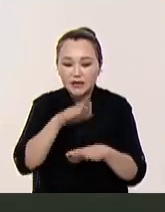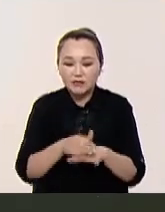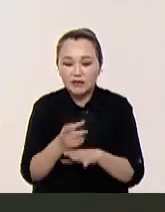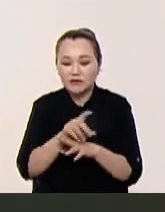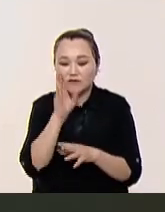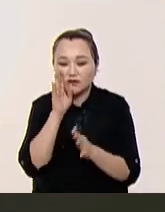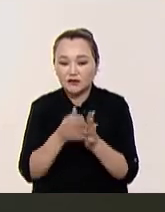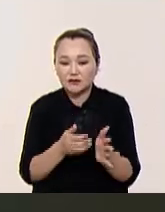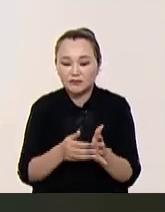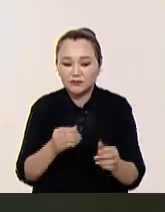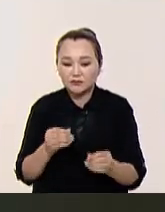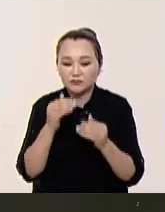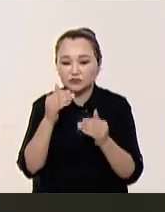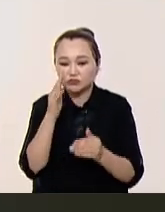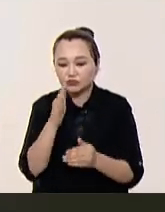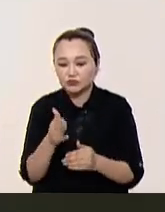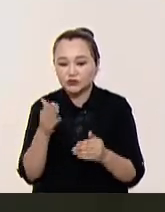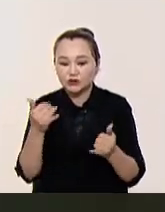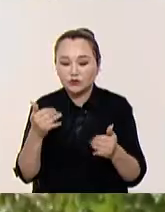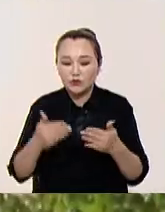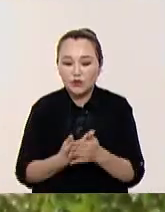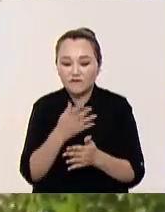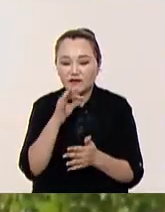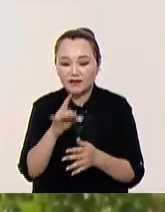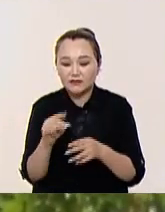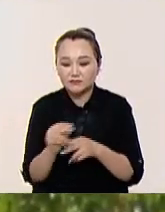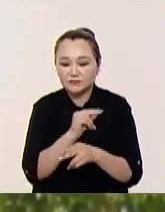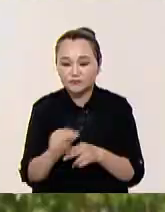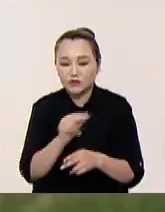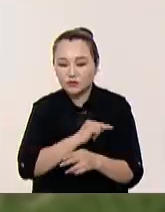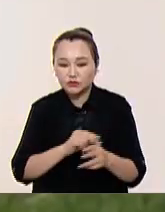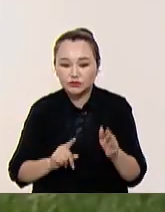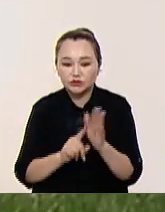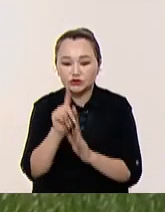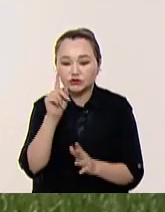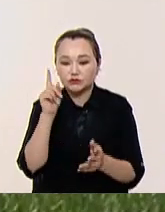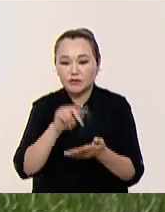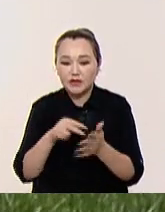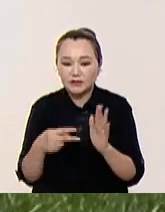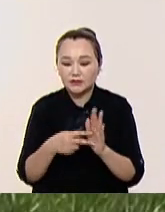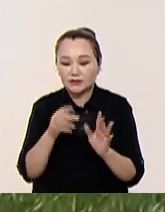су тапшылығы туындайтынын айтып, жаңа 2 сүзгілеу станциясын іске қосу жоспарын айтты.